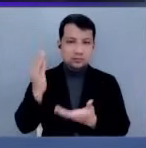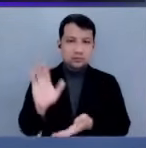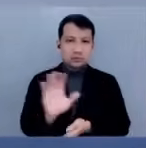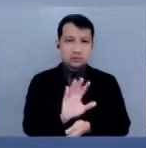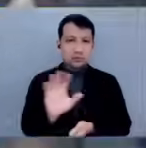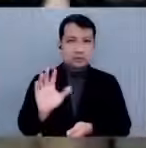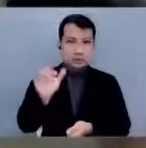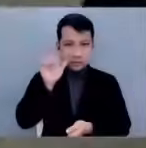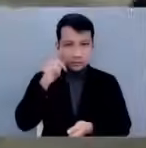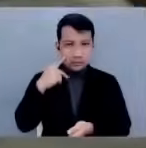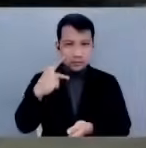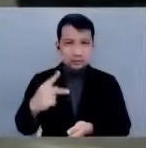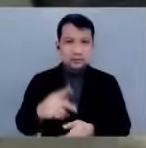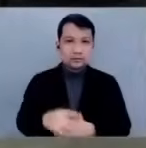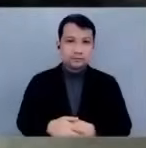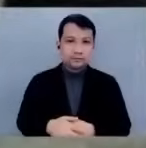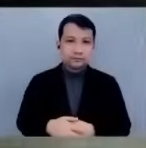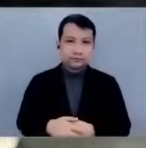Pangilina.